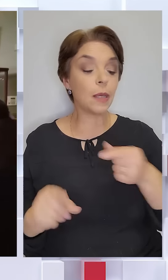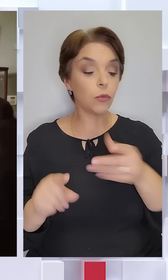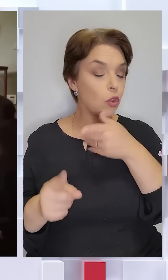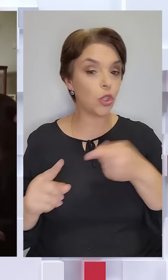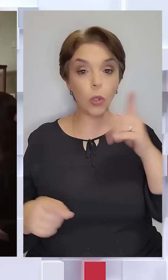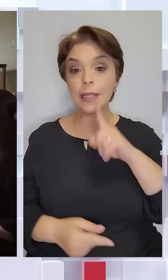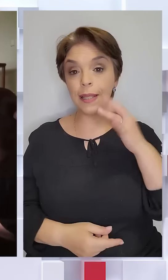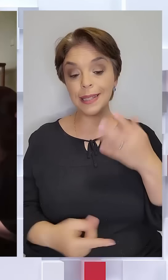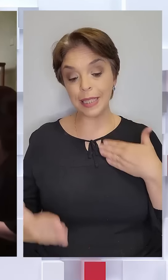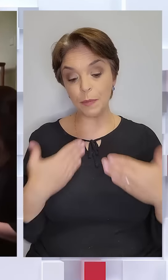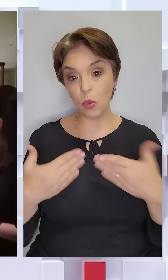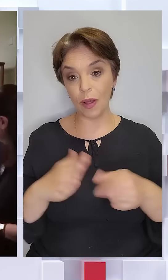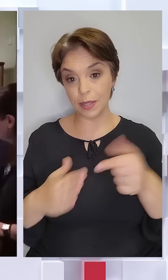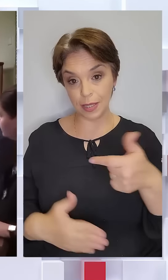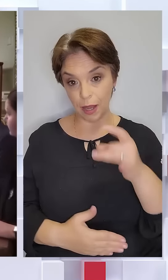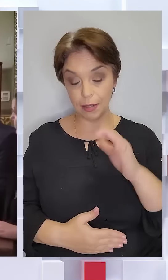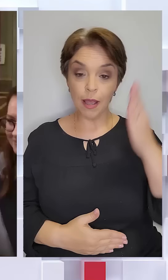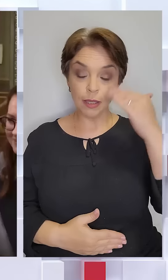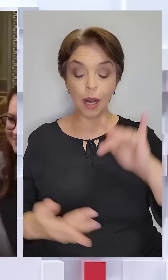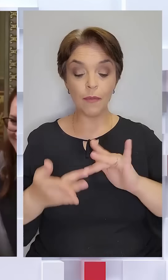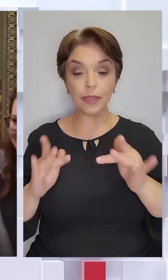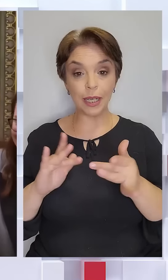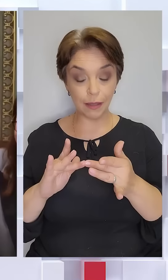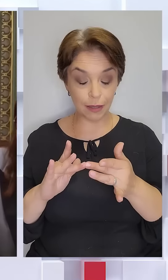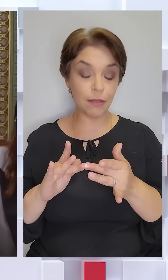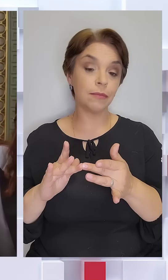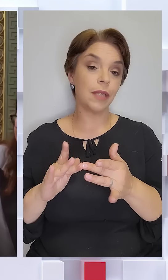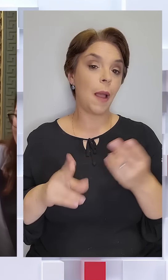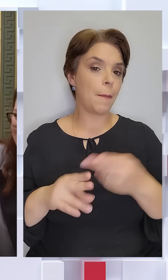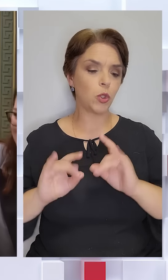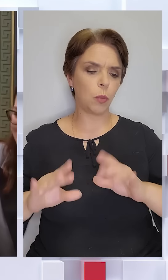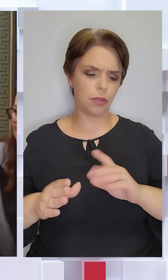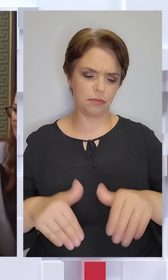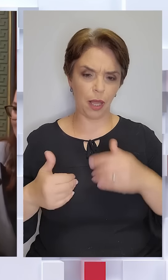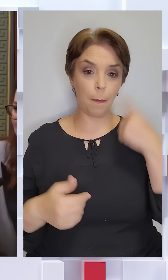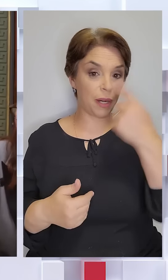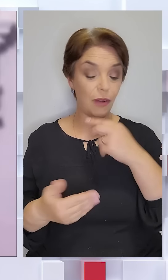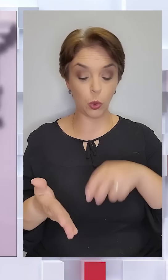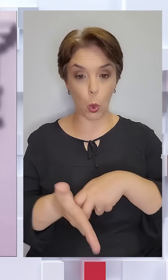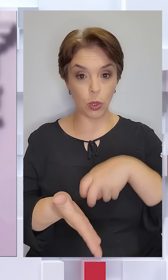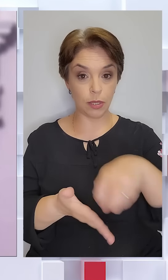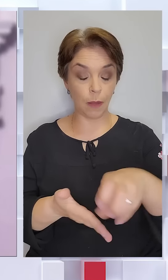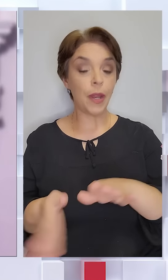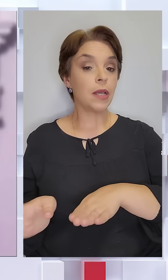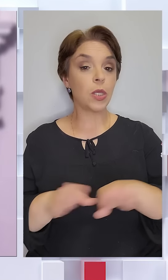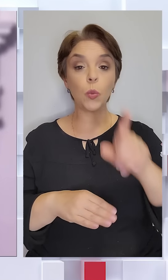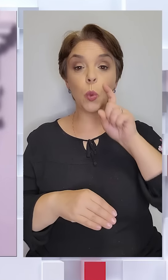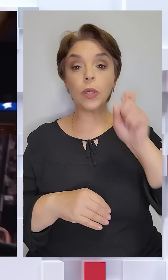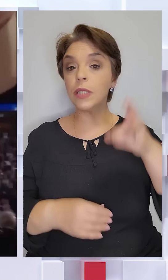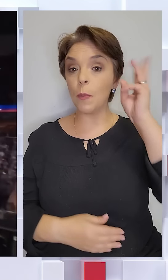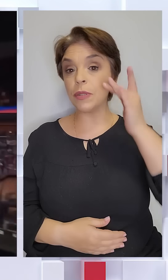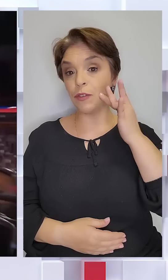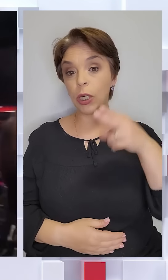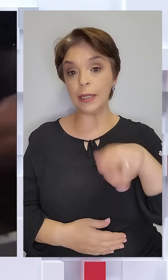той час, коли Зеленський спілкувався із Гарріс, Трамп у мережі True Social без коментарів викладає приватного листа. Заступник українського